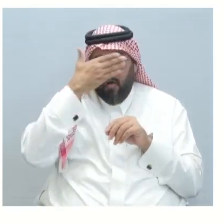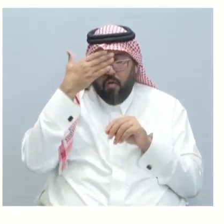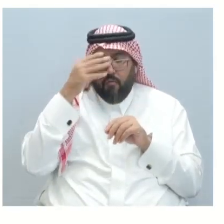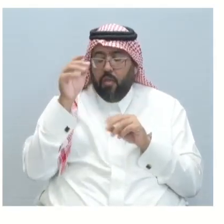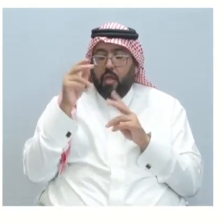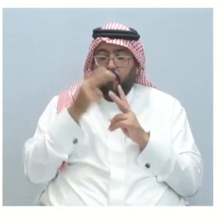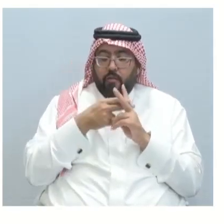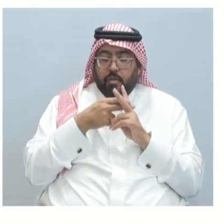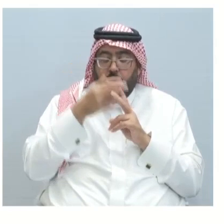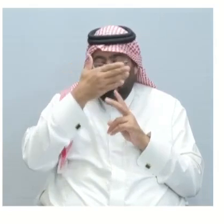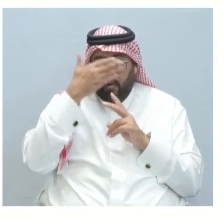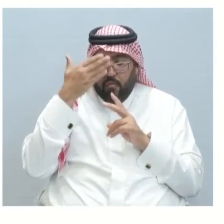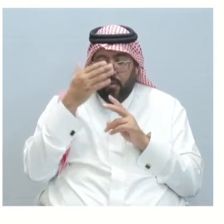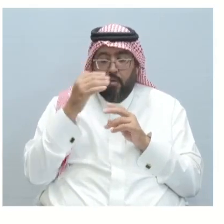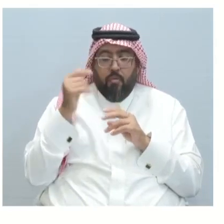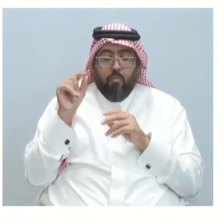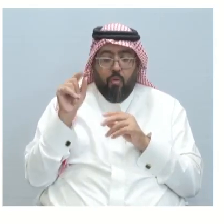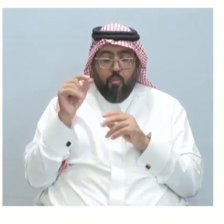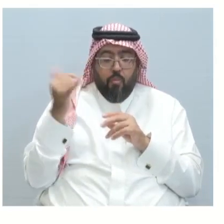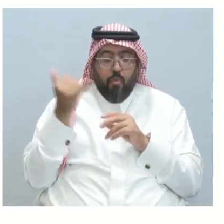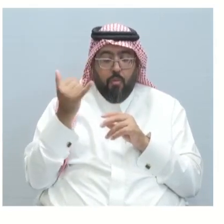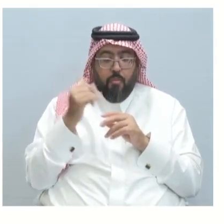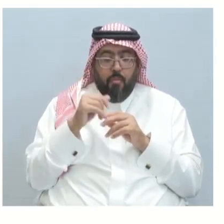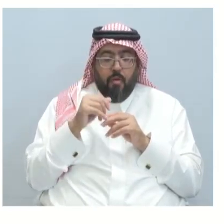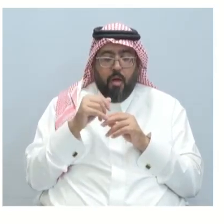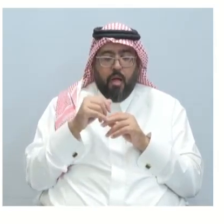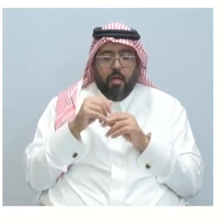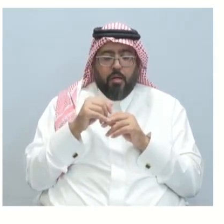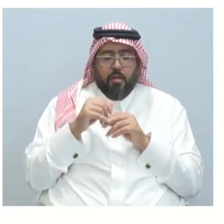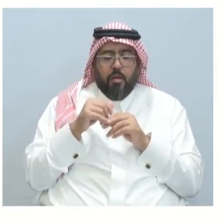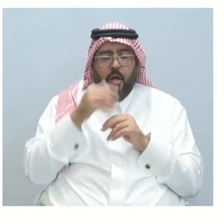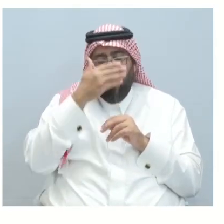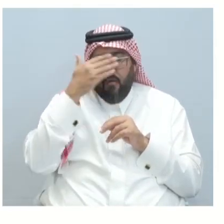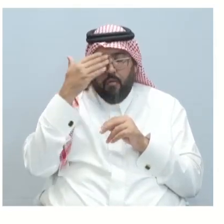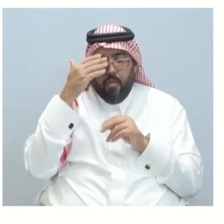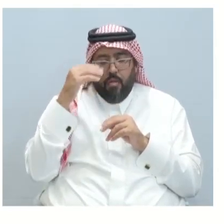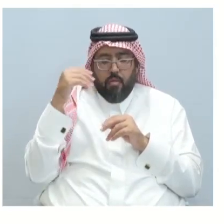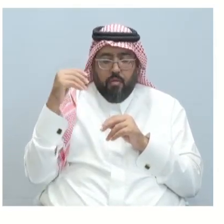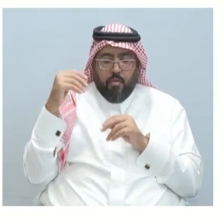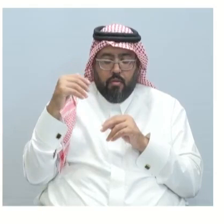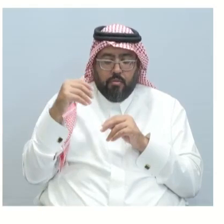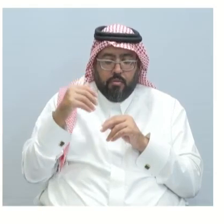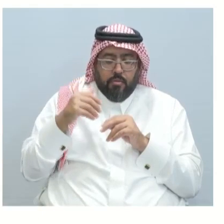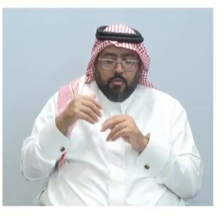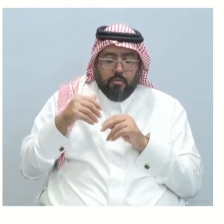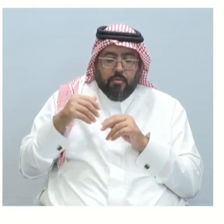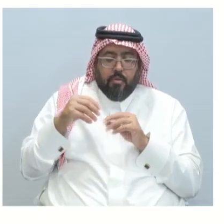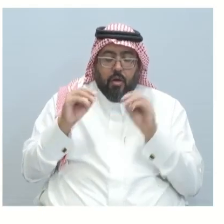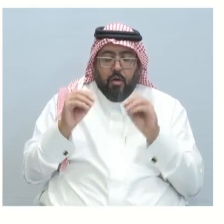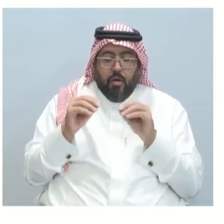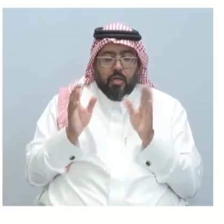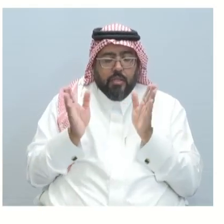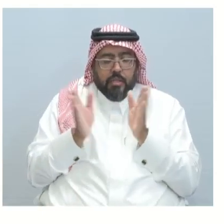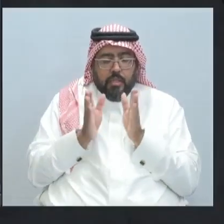هذا الفصل فمن الجيد من المهم ان نحرص على ان نحفظ هذا الحديث لماذا لان هذه احاديث